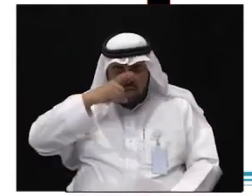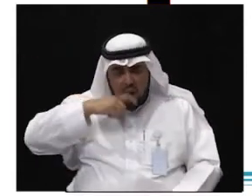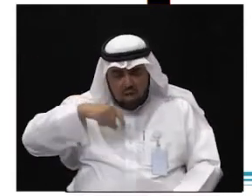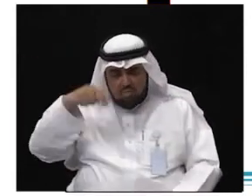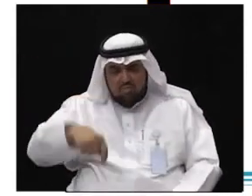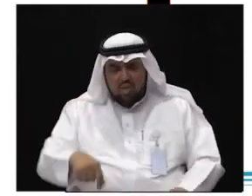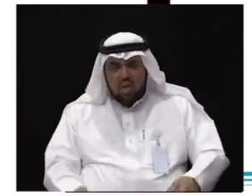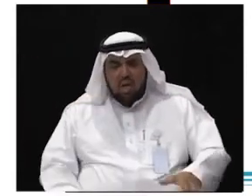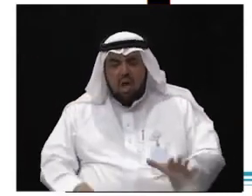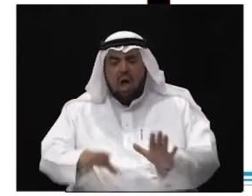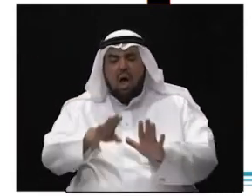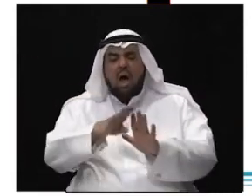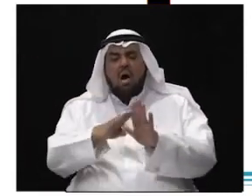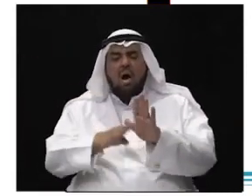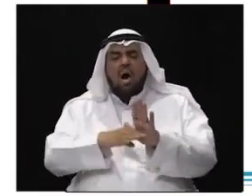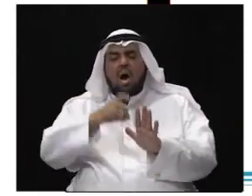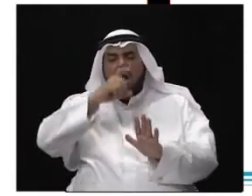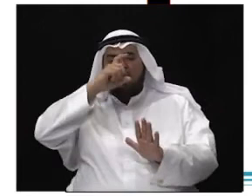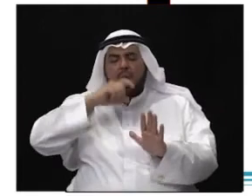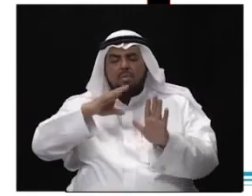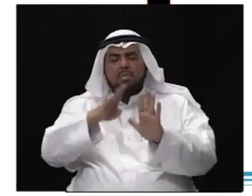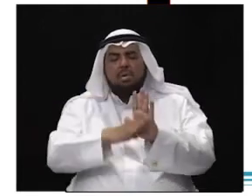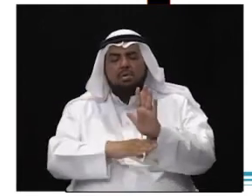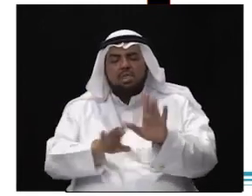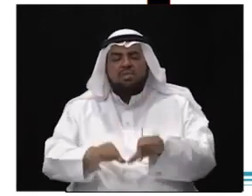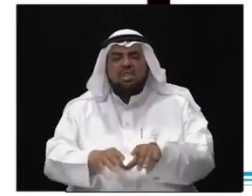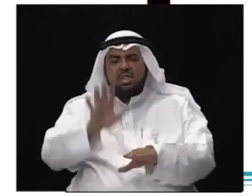صفحة البرمجة.